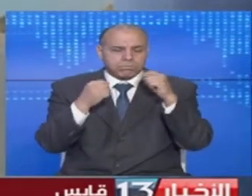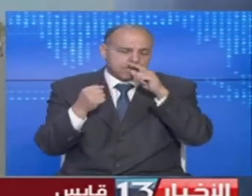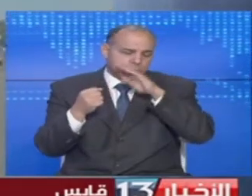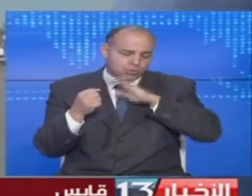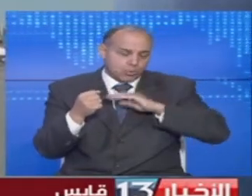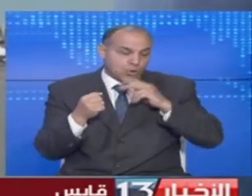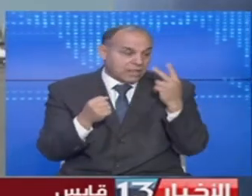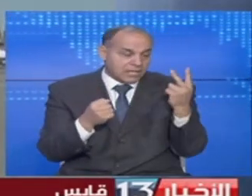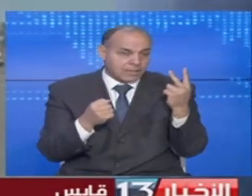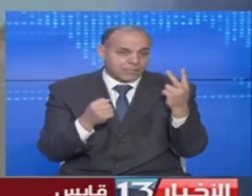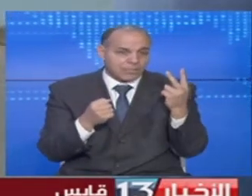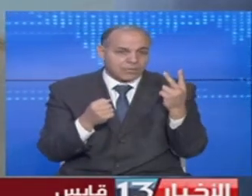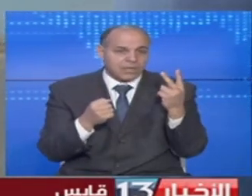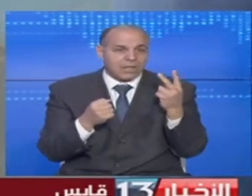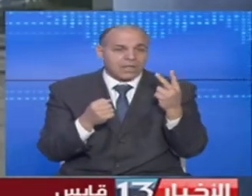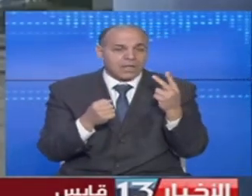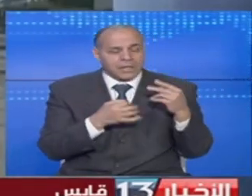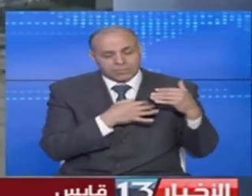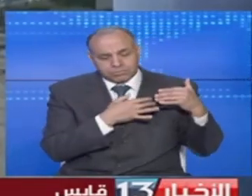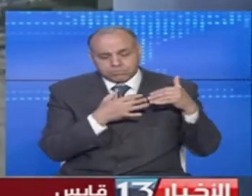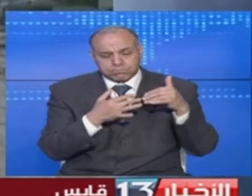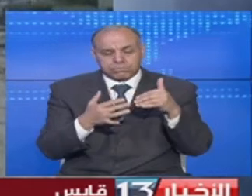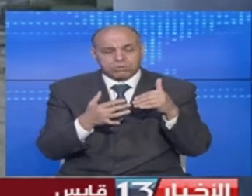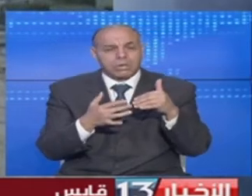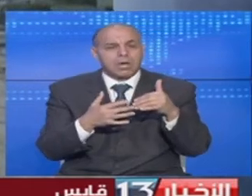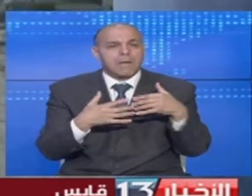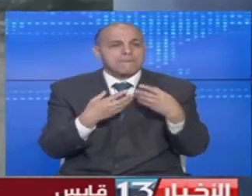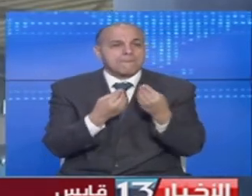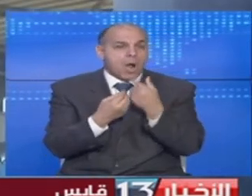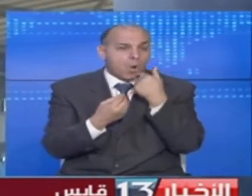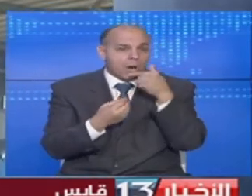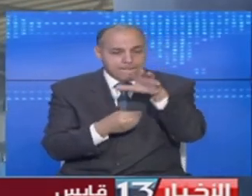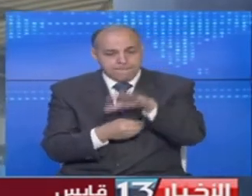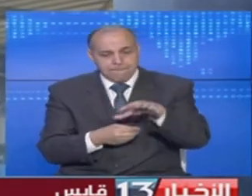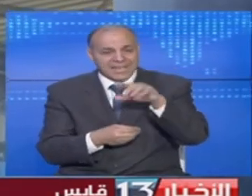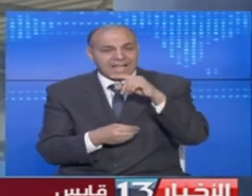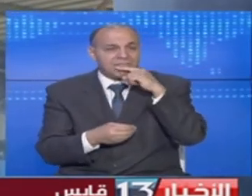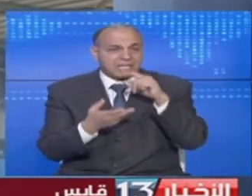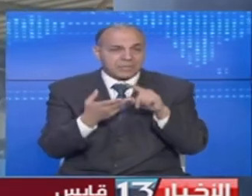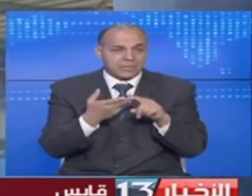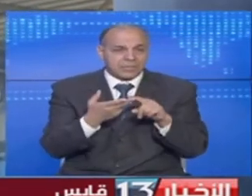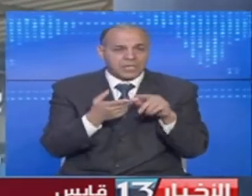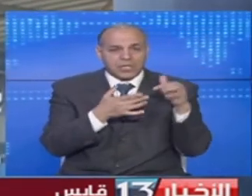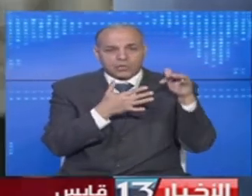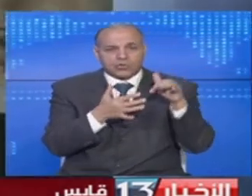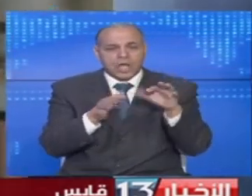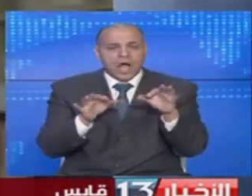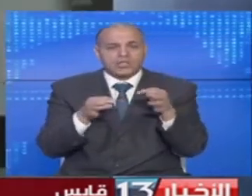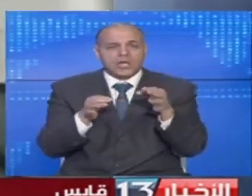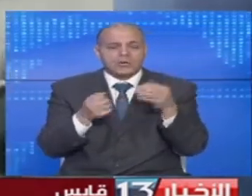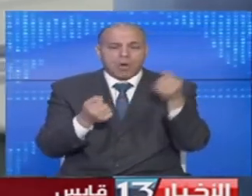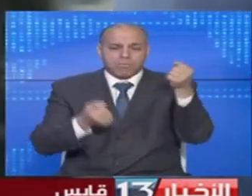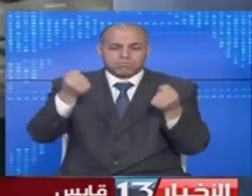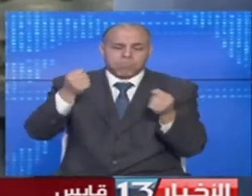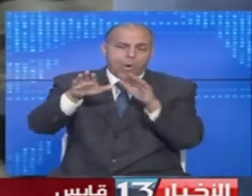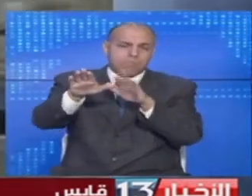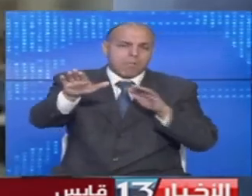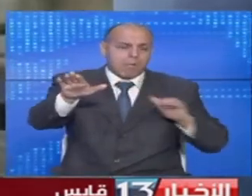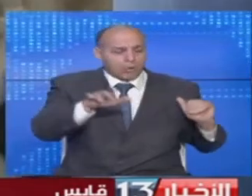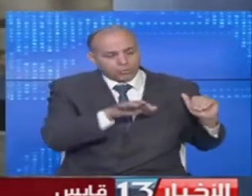2. الحركية كانت ملحوظة بهذه المنطقة التي توافدت عليها العشرات من الشاحنات